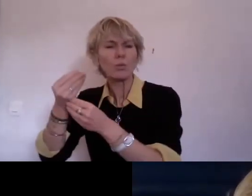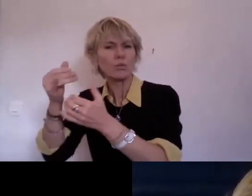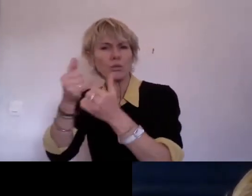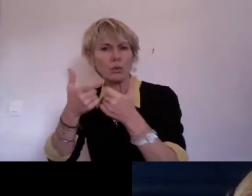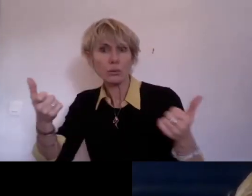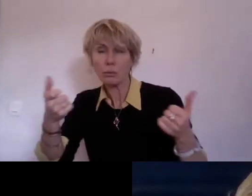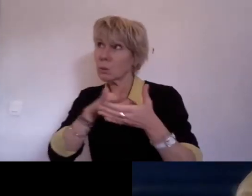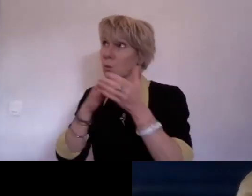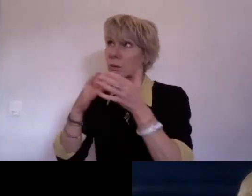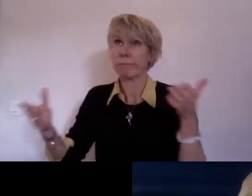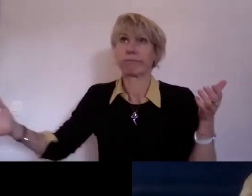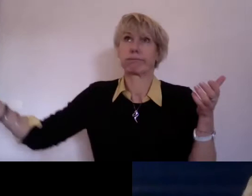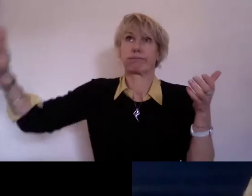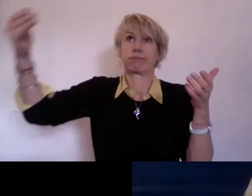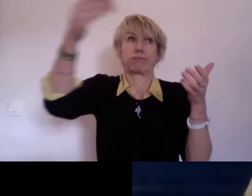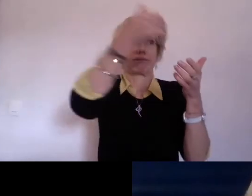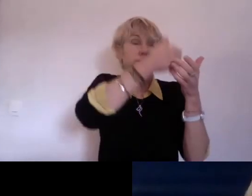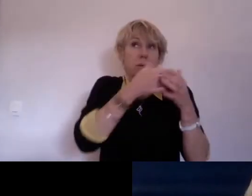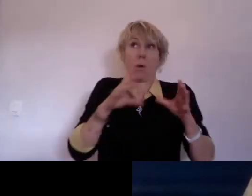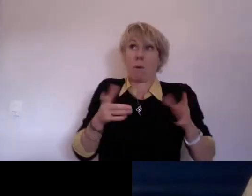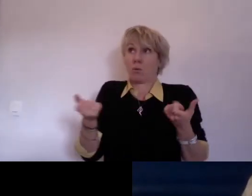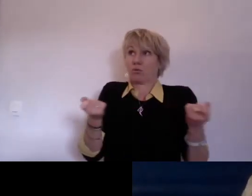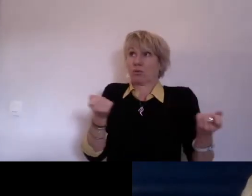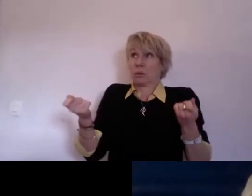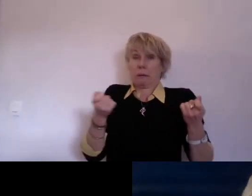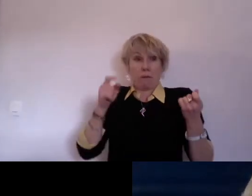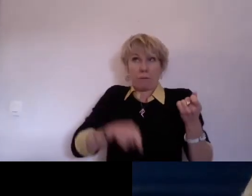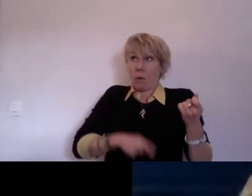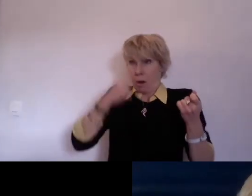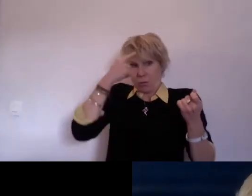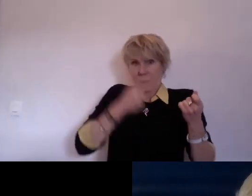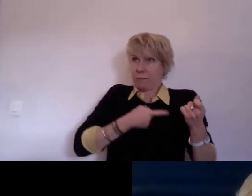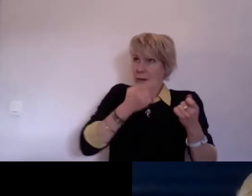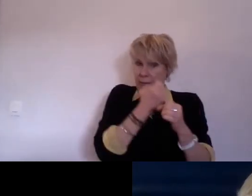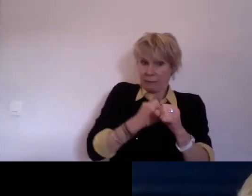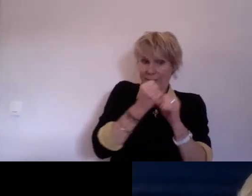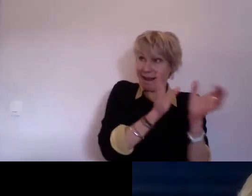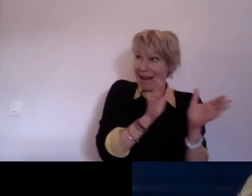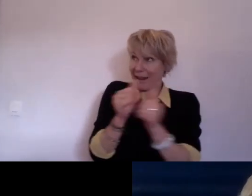peut-être à canaliser, à être vraiment en forme de proposition.